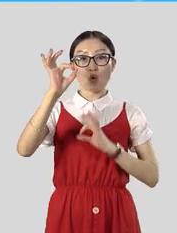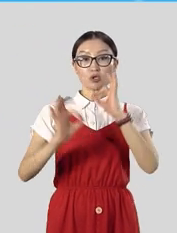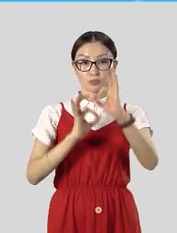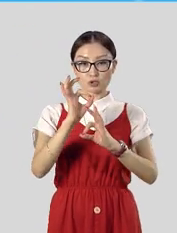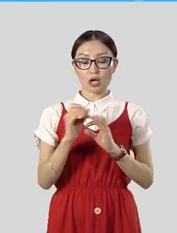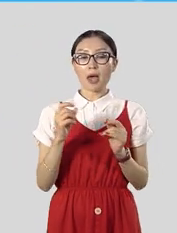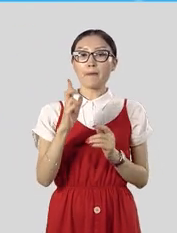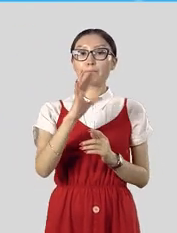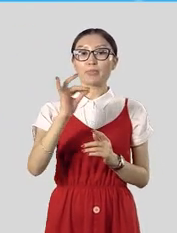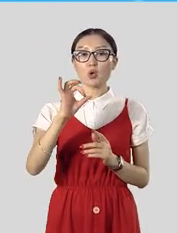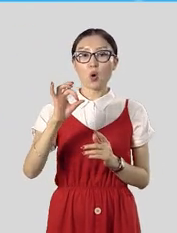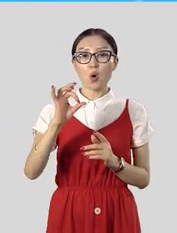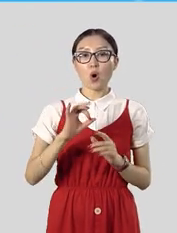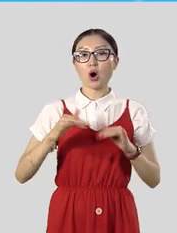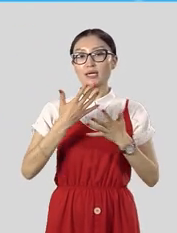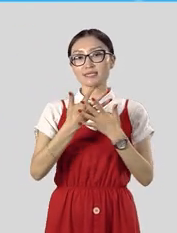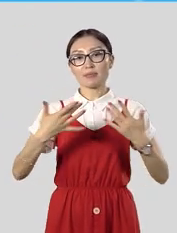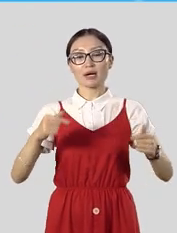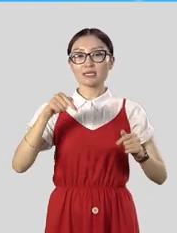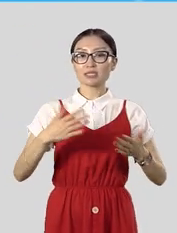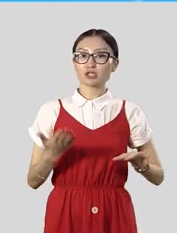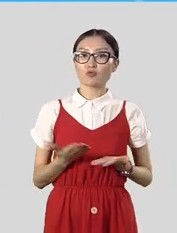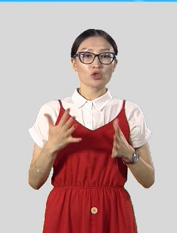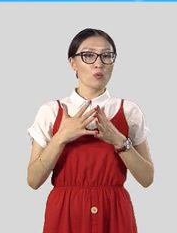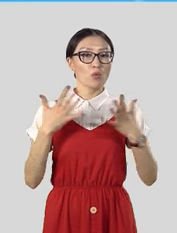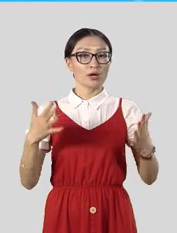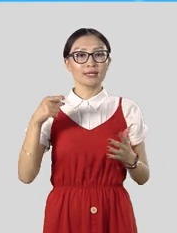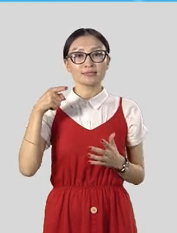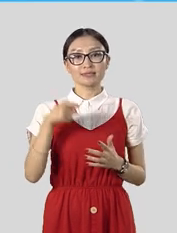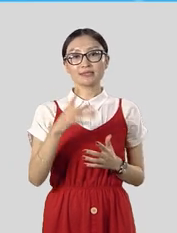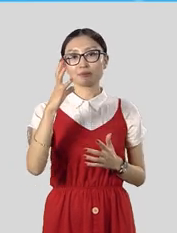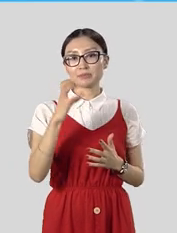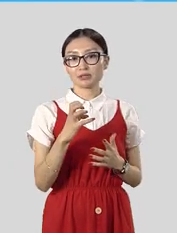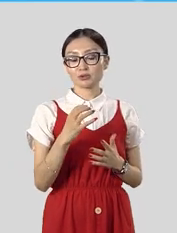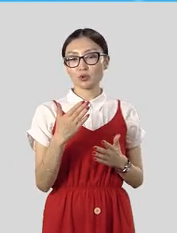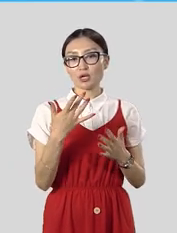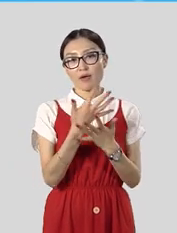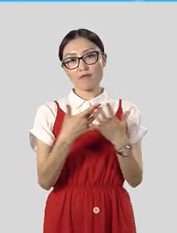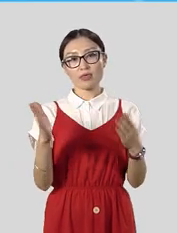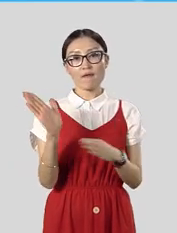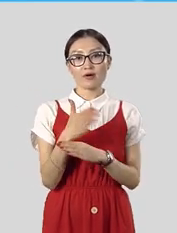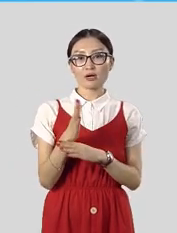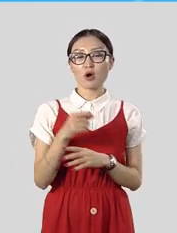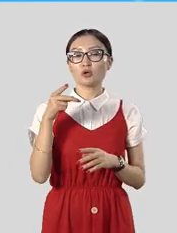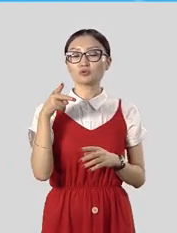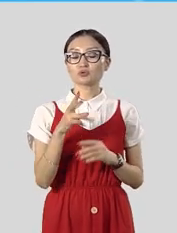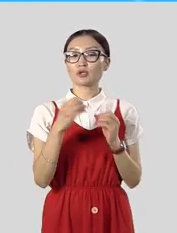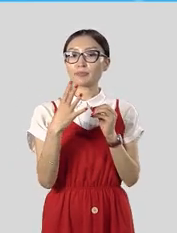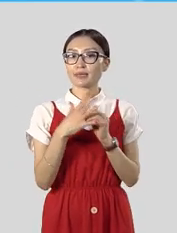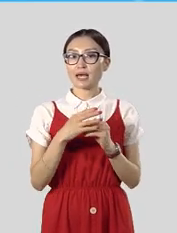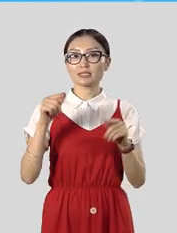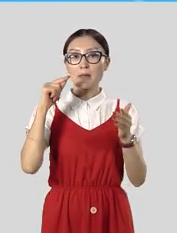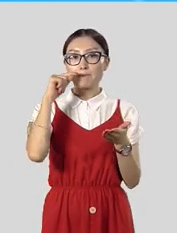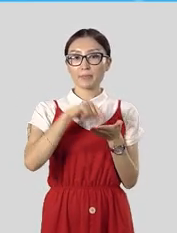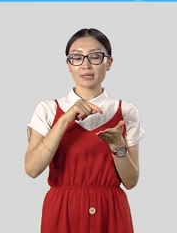точкой биоразнообразия. Здесь обитает более 1500 видов рыб, 215 видов